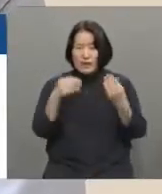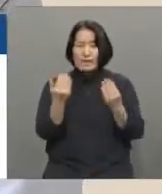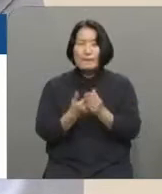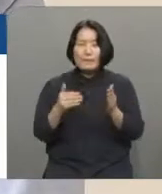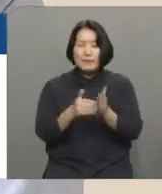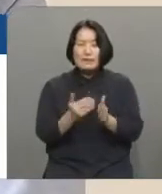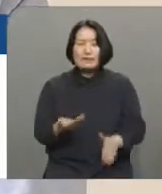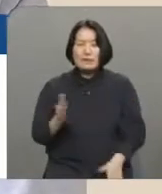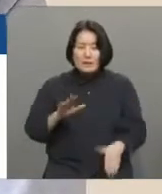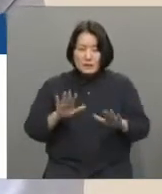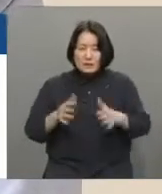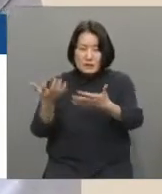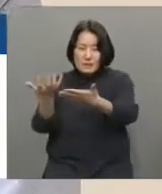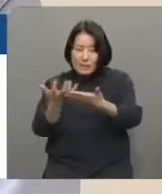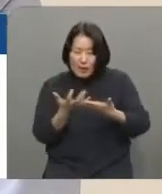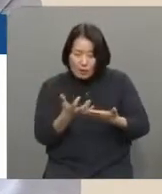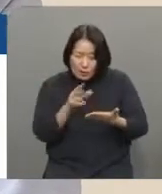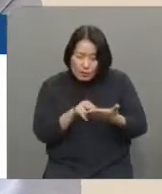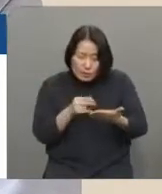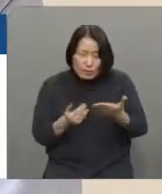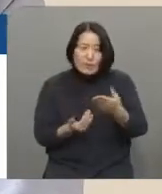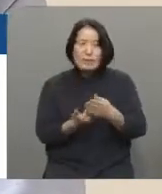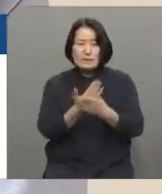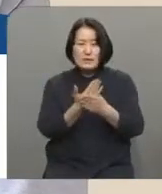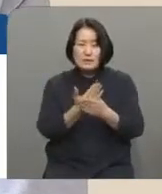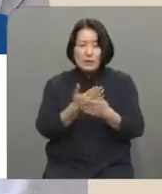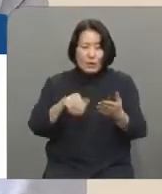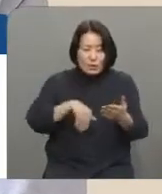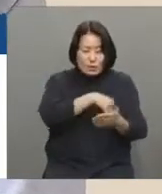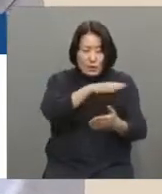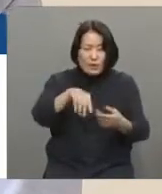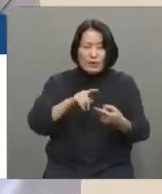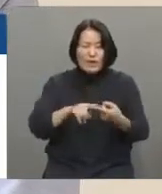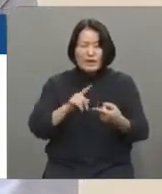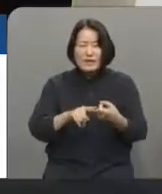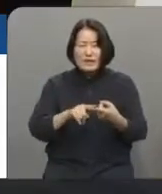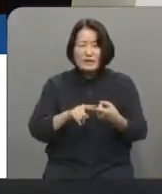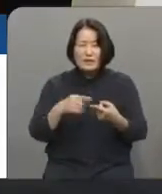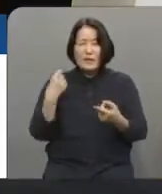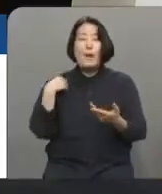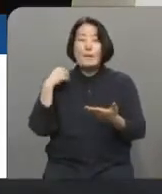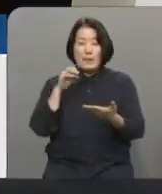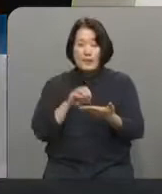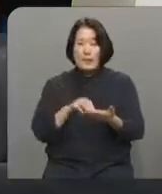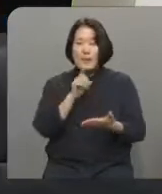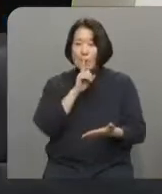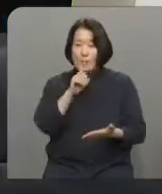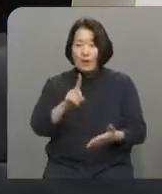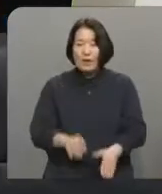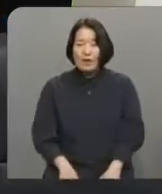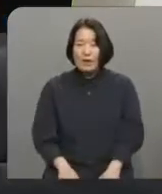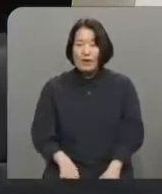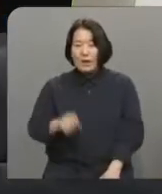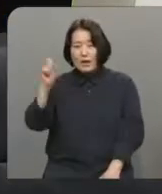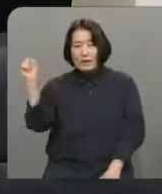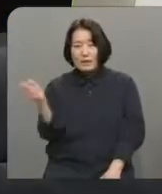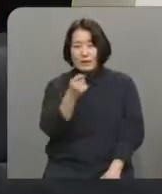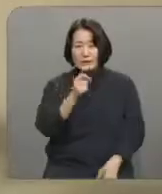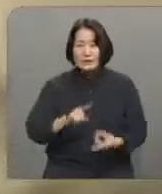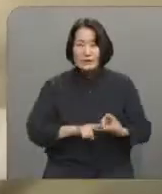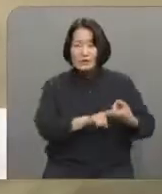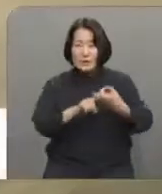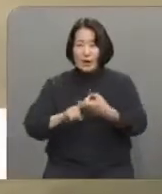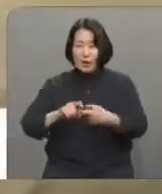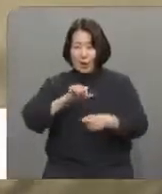보니까 이런 문제가 발생돼서 이거에 대해서는 책임 자기네는 반납하겠다는. 이 테니스 연맹이 최근 5년